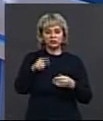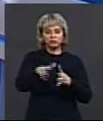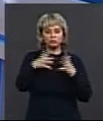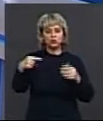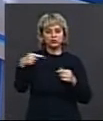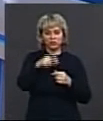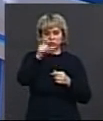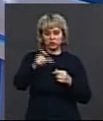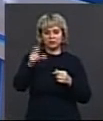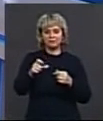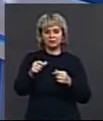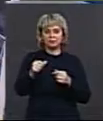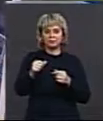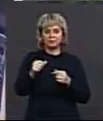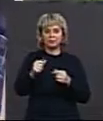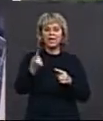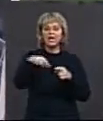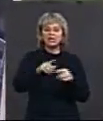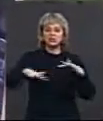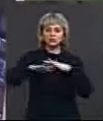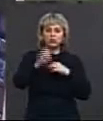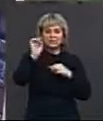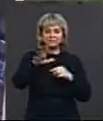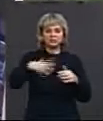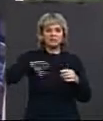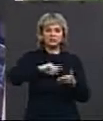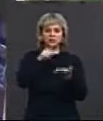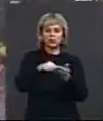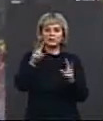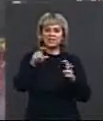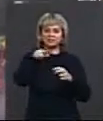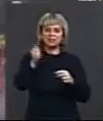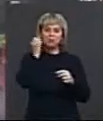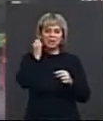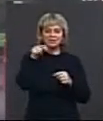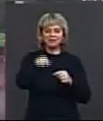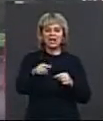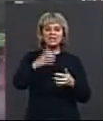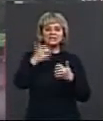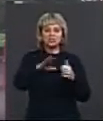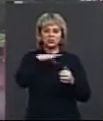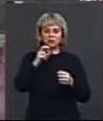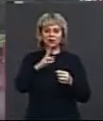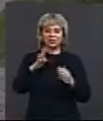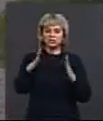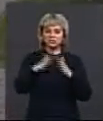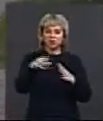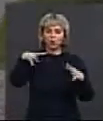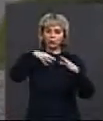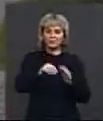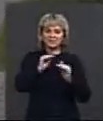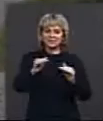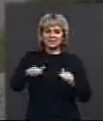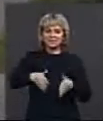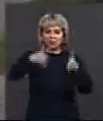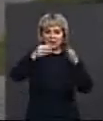больше 1000 человек. Этот двор известен на весь город и называют его «Москва». Среди многоквартирных домов уместился